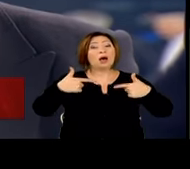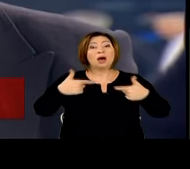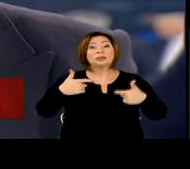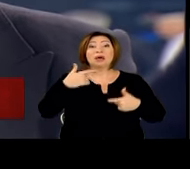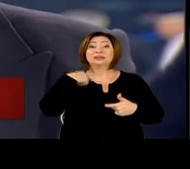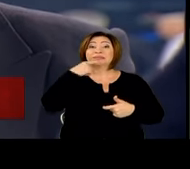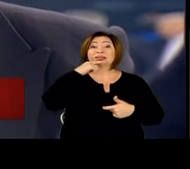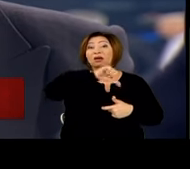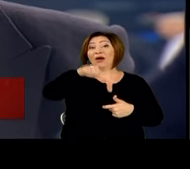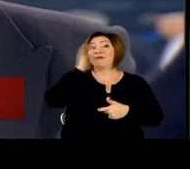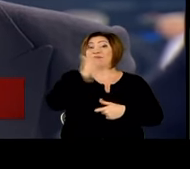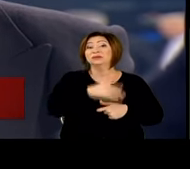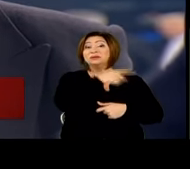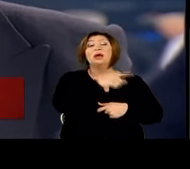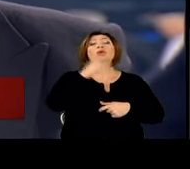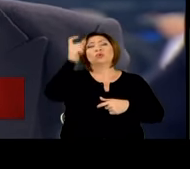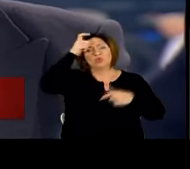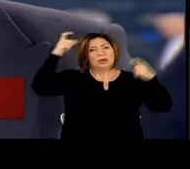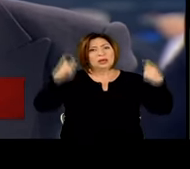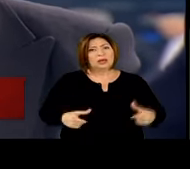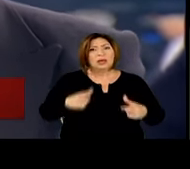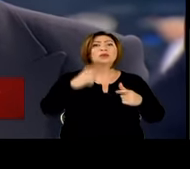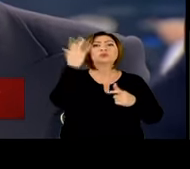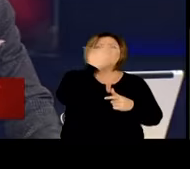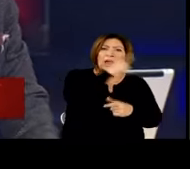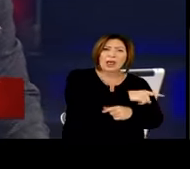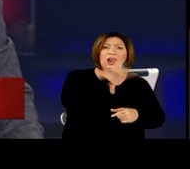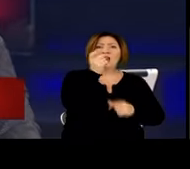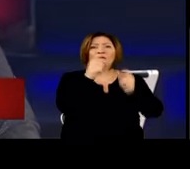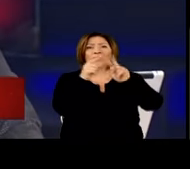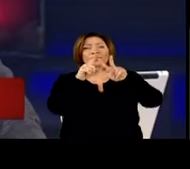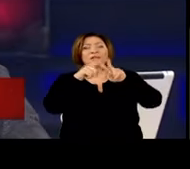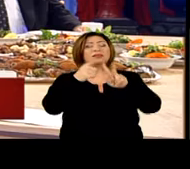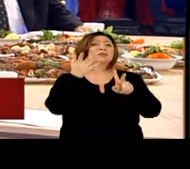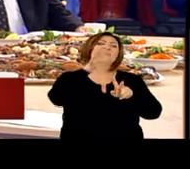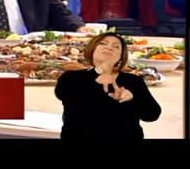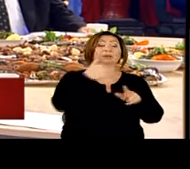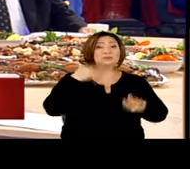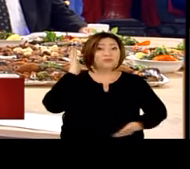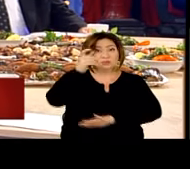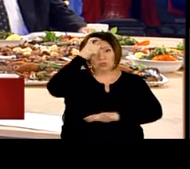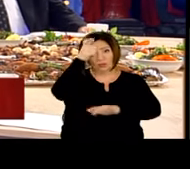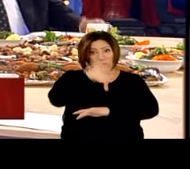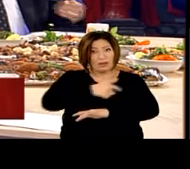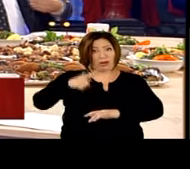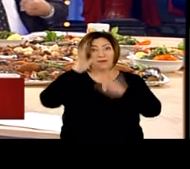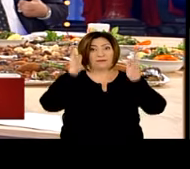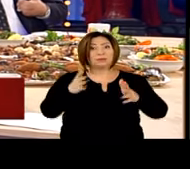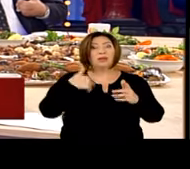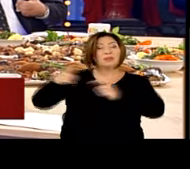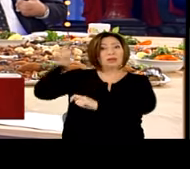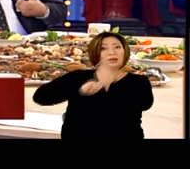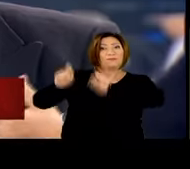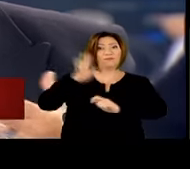Türkiye'mizde zeytinyağı Lübnan'dan, efendim Suriye'den daha fazla. Yemekler açısından soruyorum. Yemekler açısından şu anda ben, bana teklif